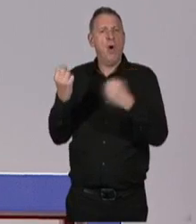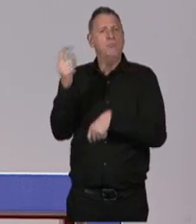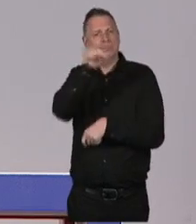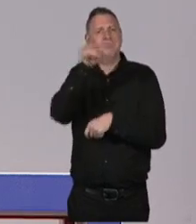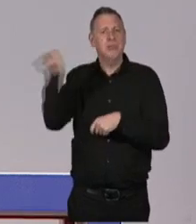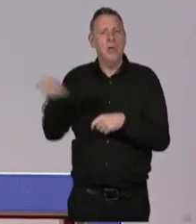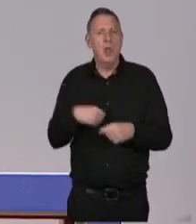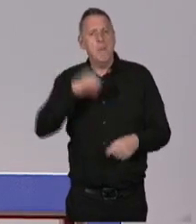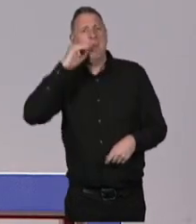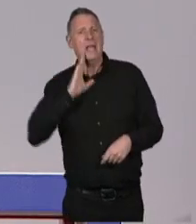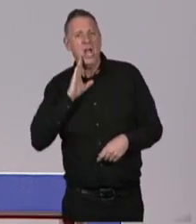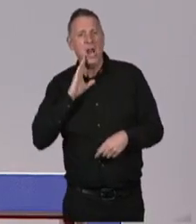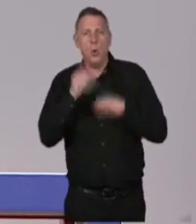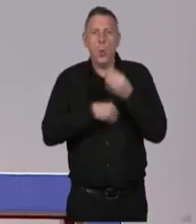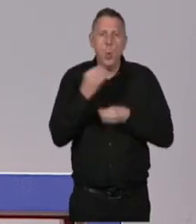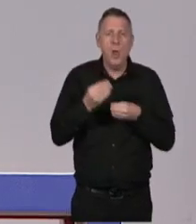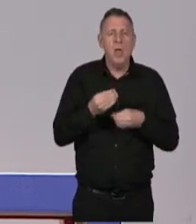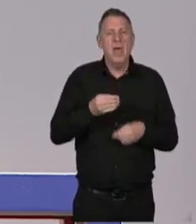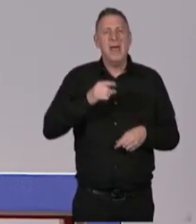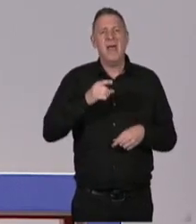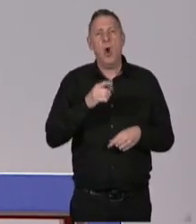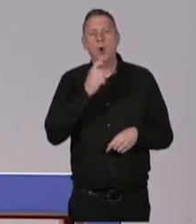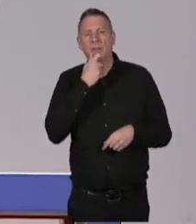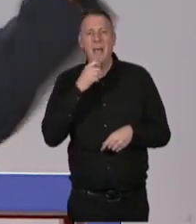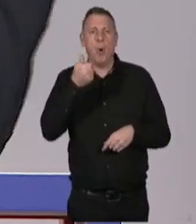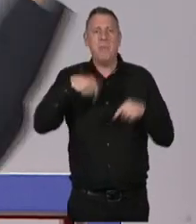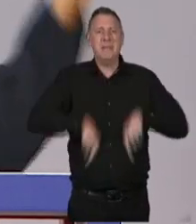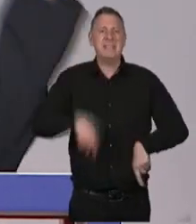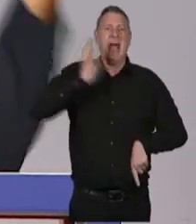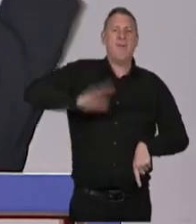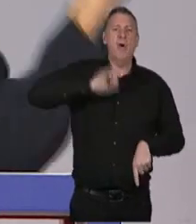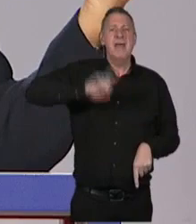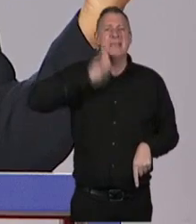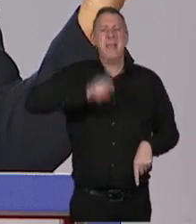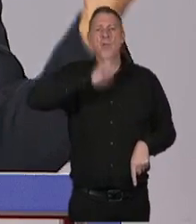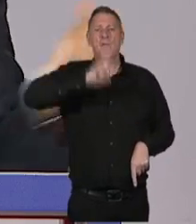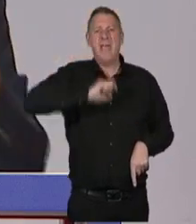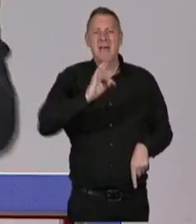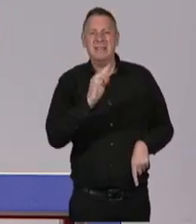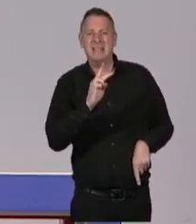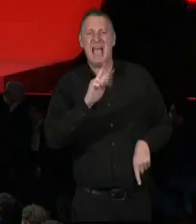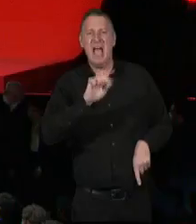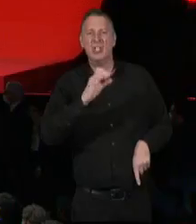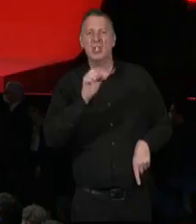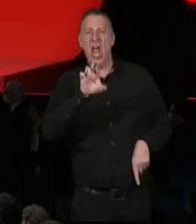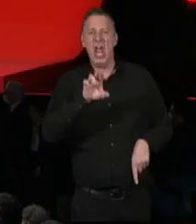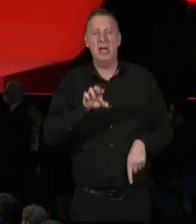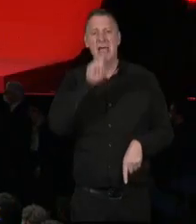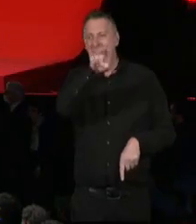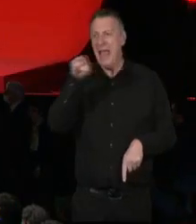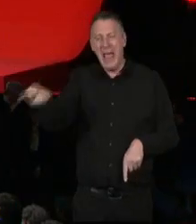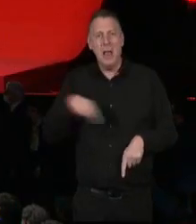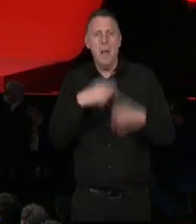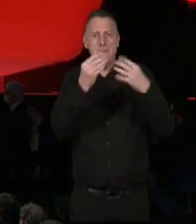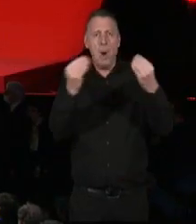Merkel, Margaret Thatcher, deux femmes, ont toujours protégé leur peuple. Elles ont défendu leurs